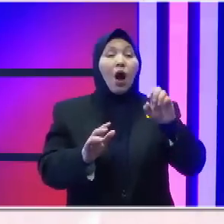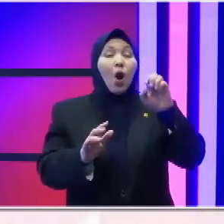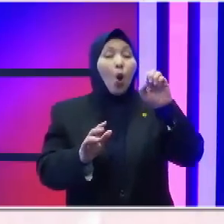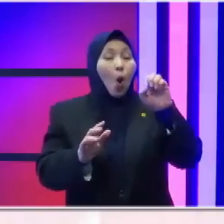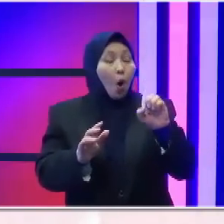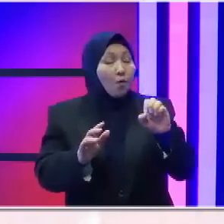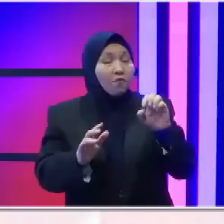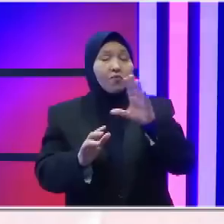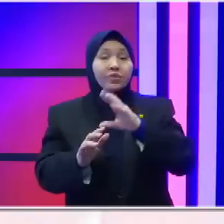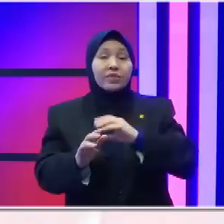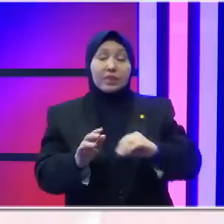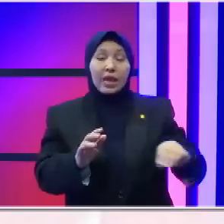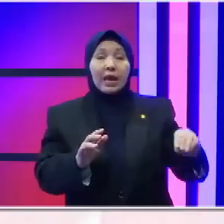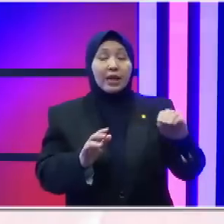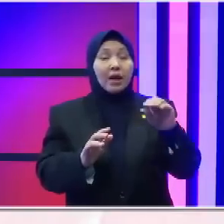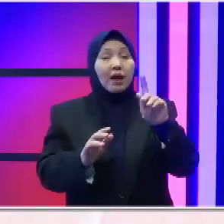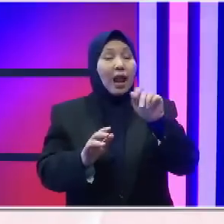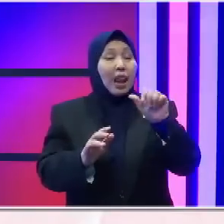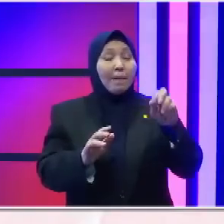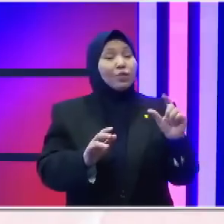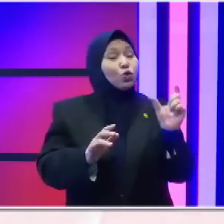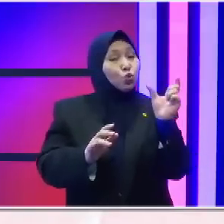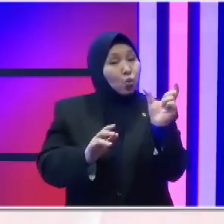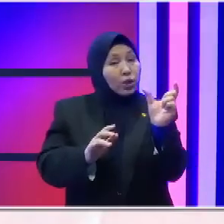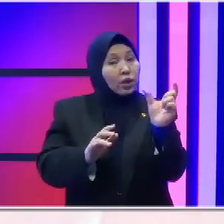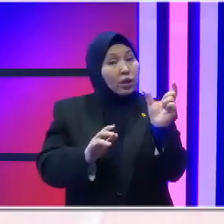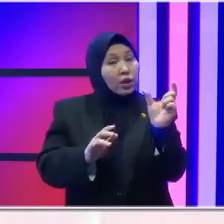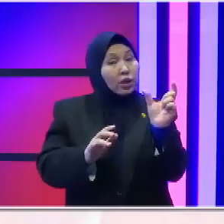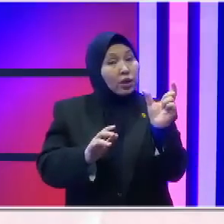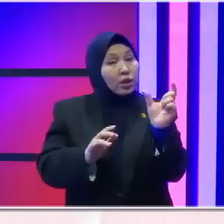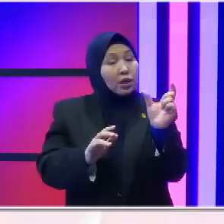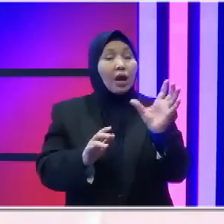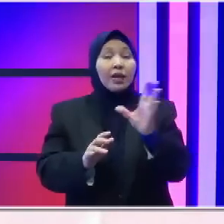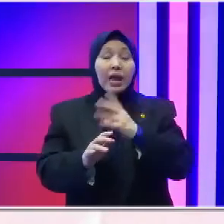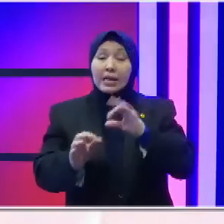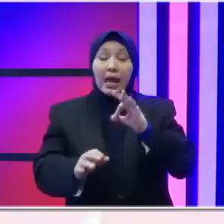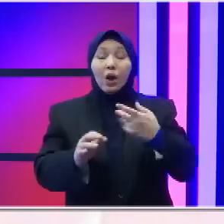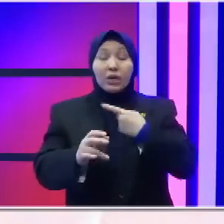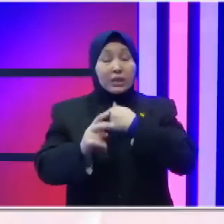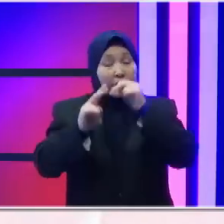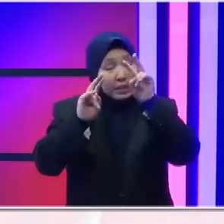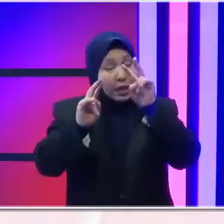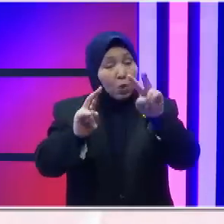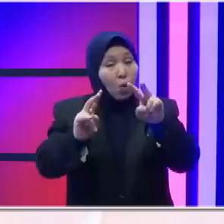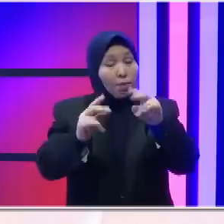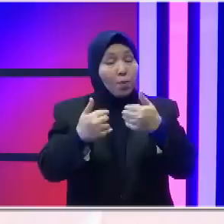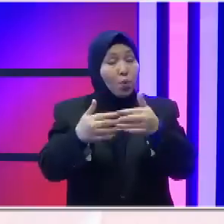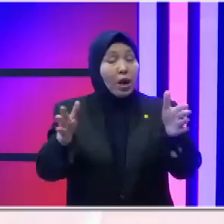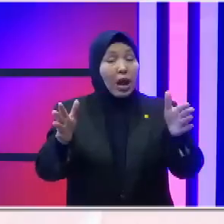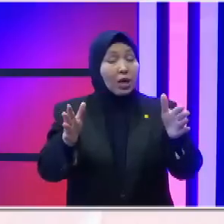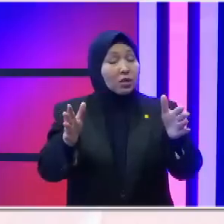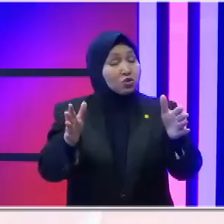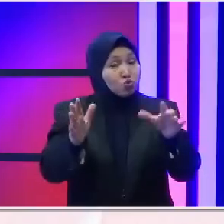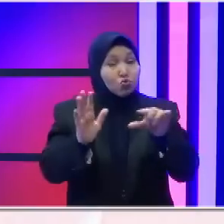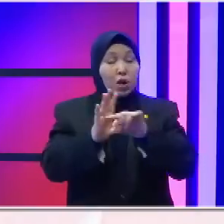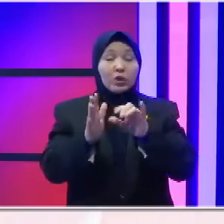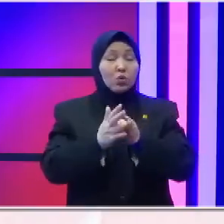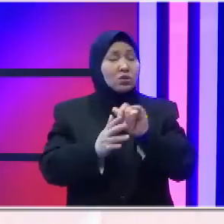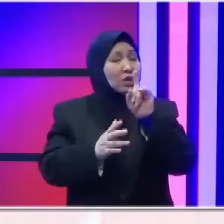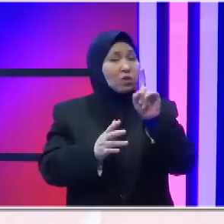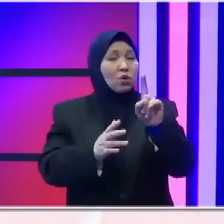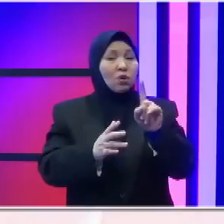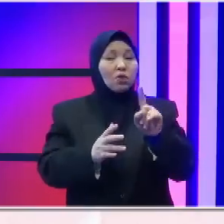yang kedua surah Al-Qalam ataupun Nun. So kalau kita tengok huruf pembukaan surah tu satu huruf saja,